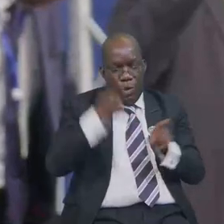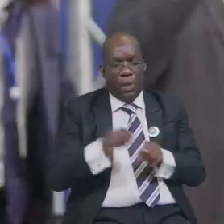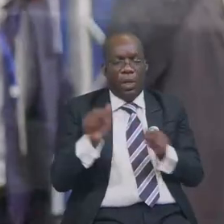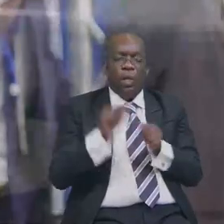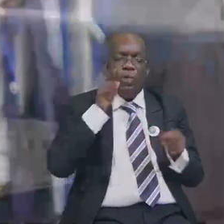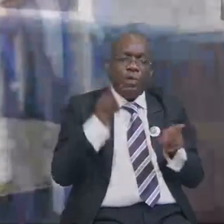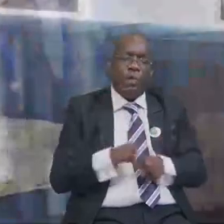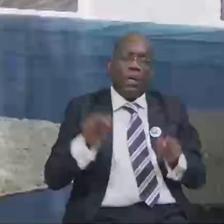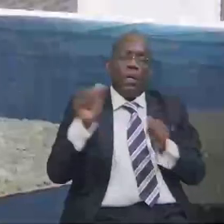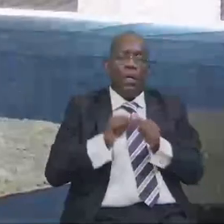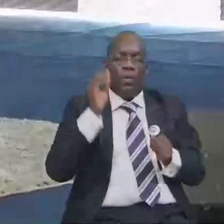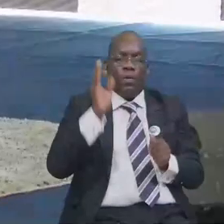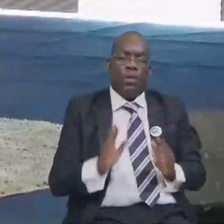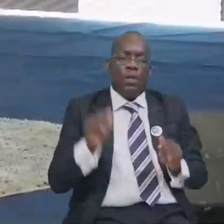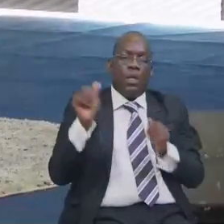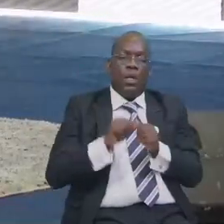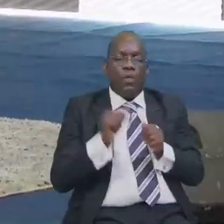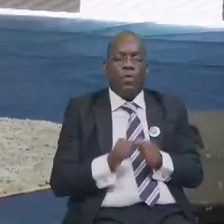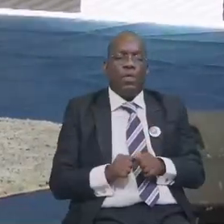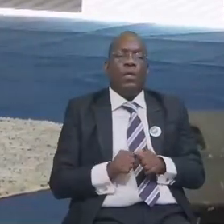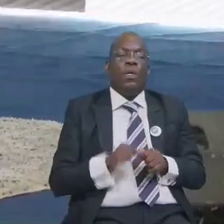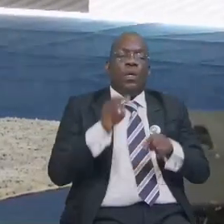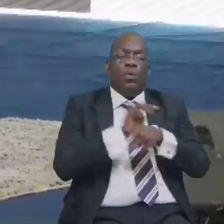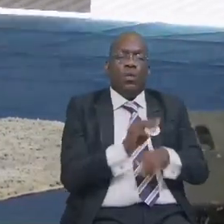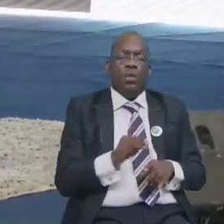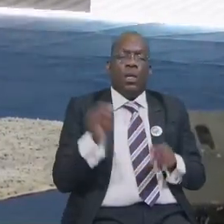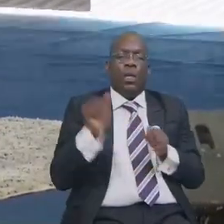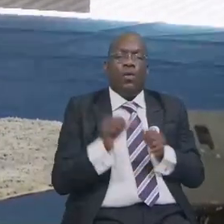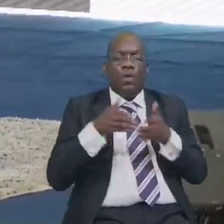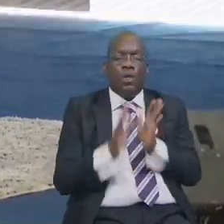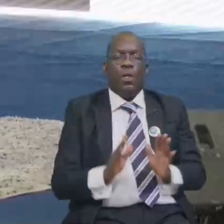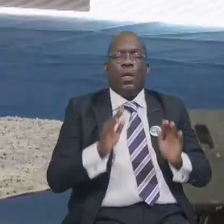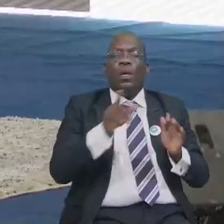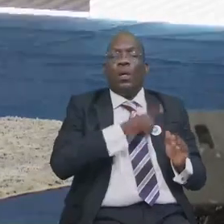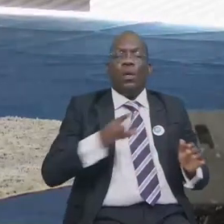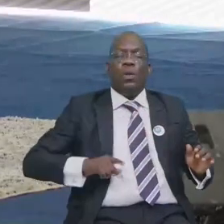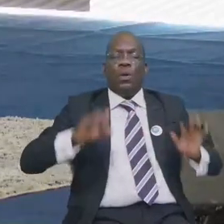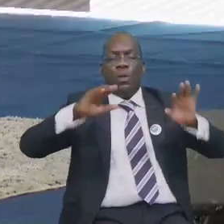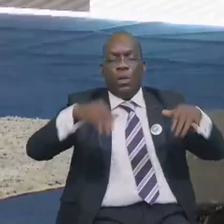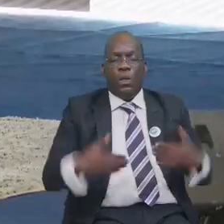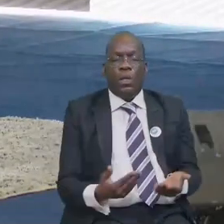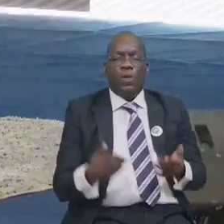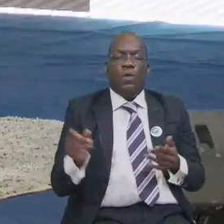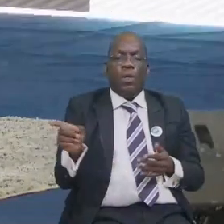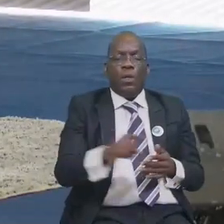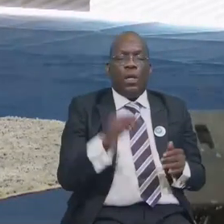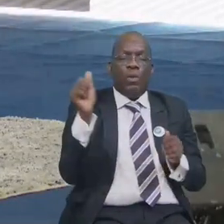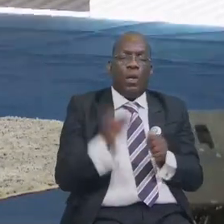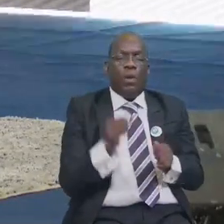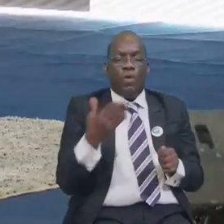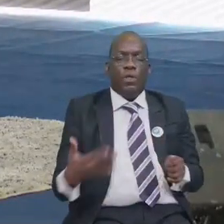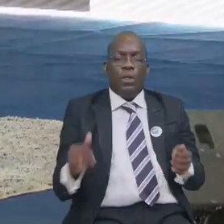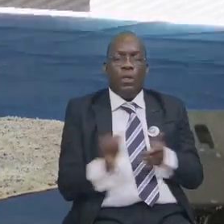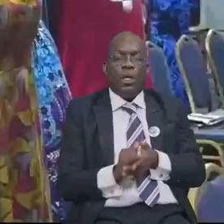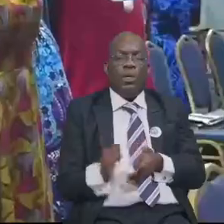chaque prédicateur, chaque dirigeant, Seigneur, pourvois tous ceux dont ils ont ce qu'ils ont demandé